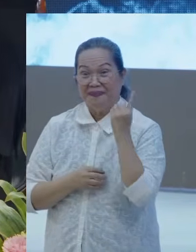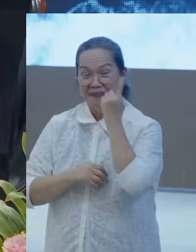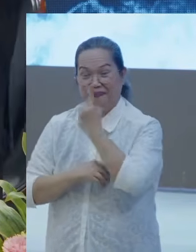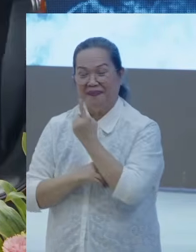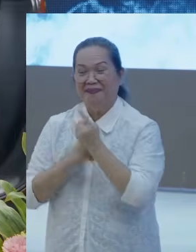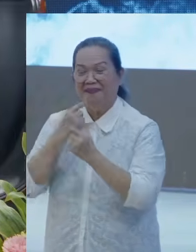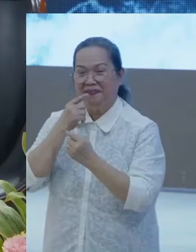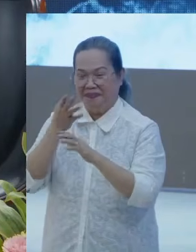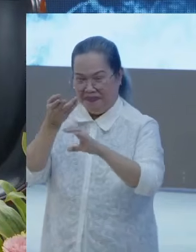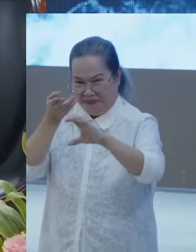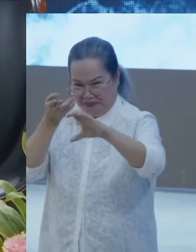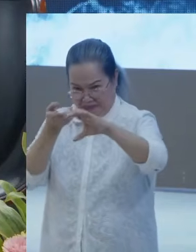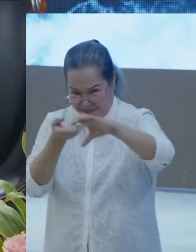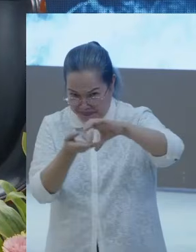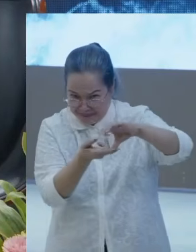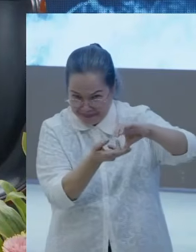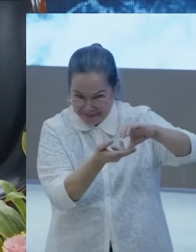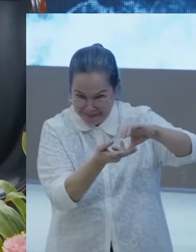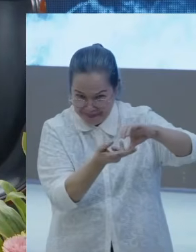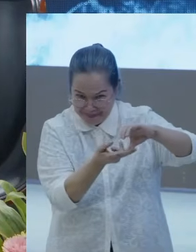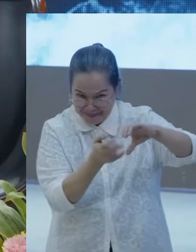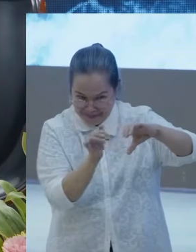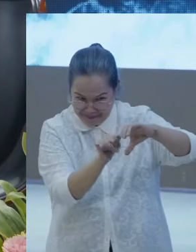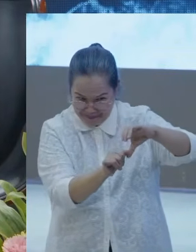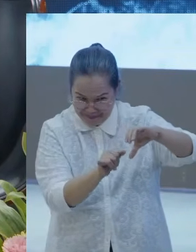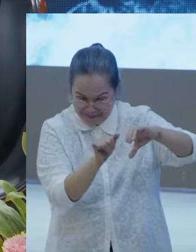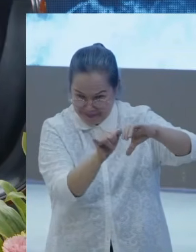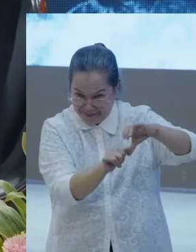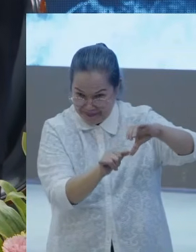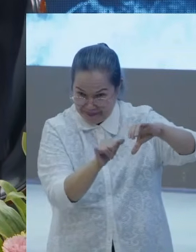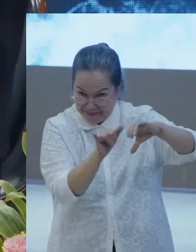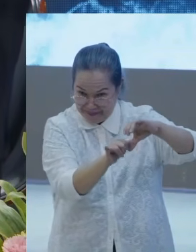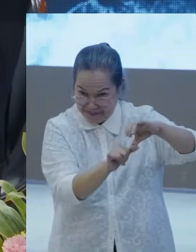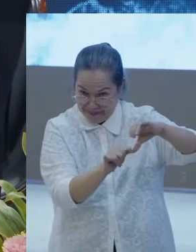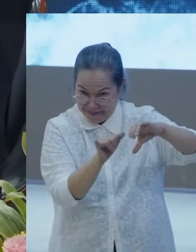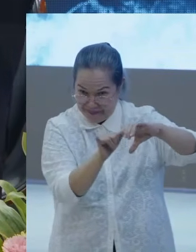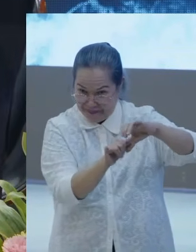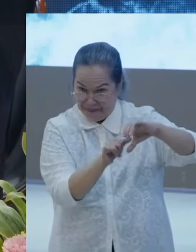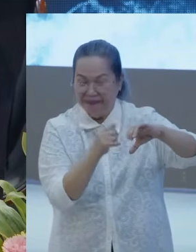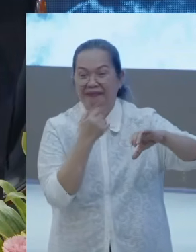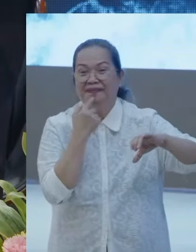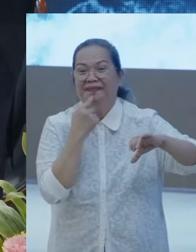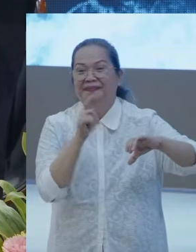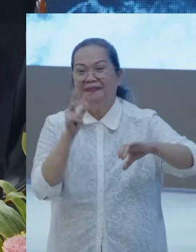Siya ay nilibing. Siya ay nasa libingan ng Sabado, buong araw.